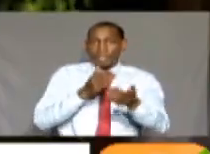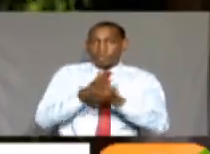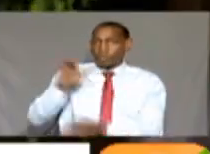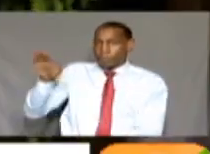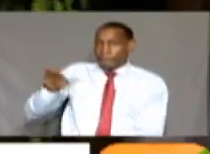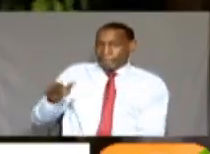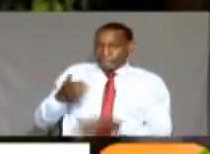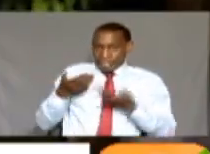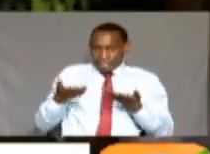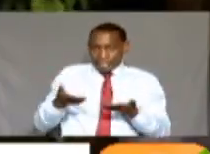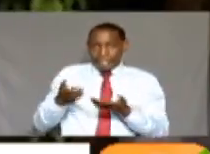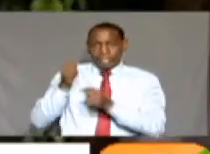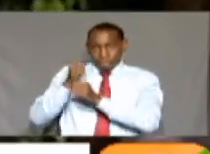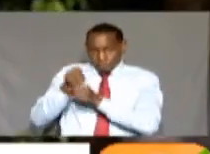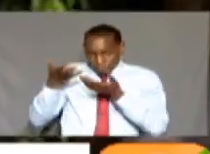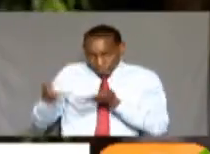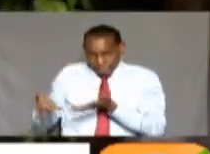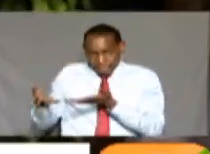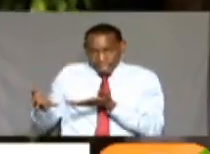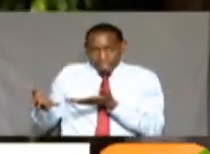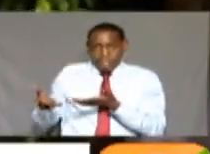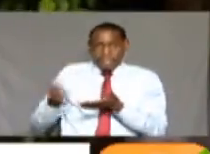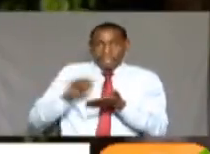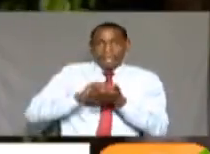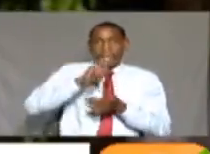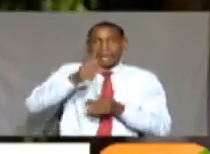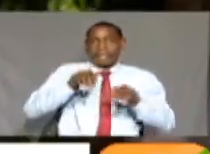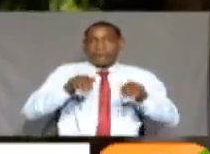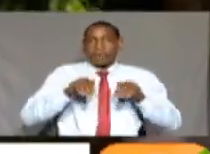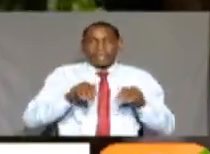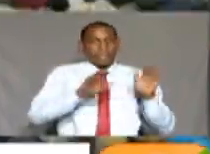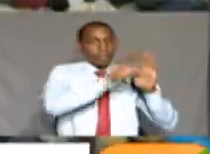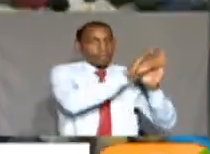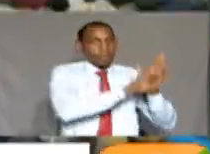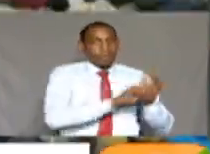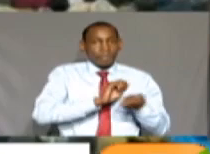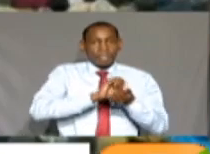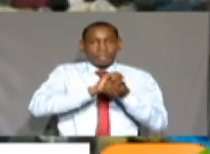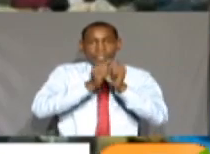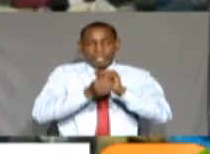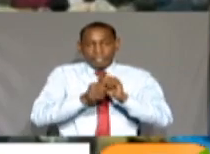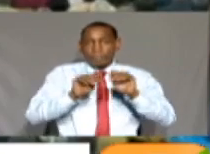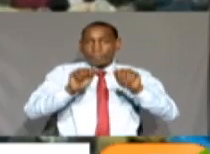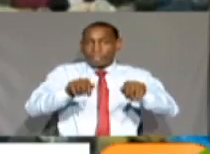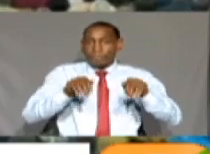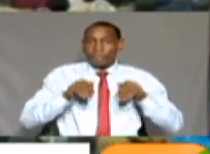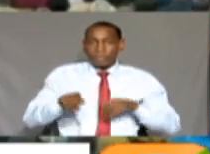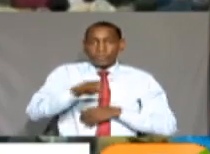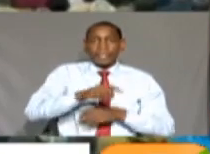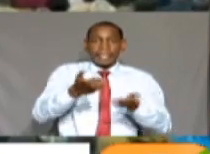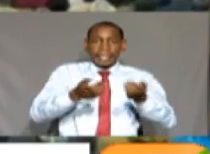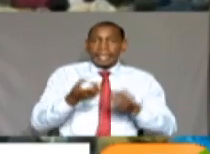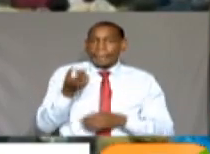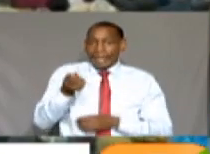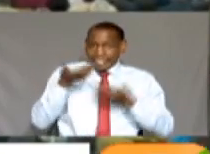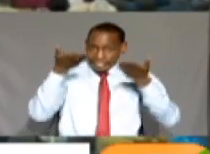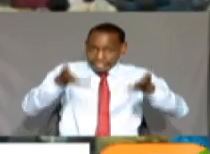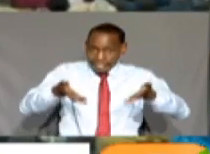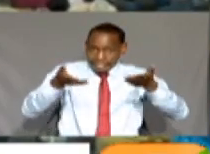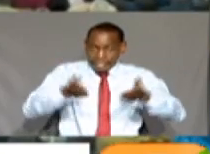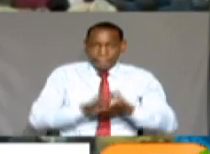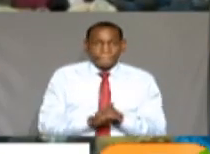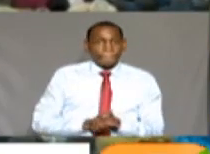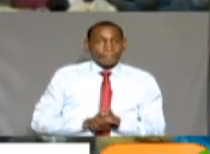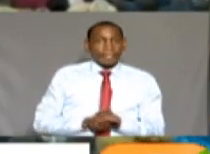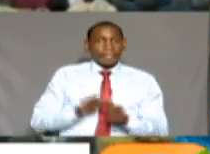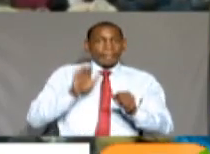bunge sasa ifanywe sasa. Okay. Ile inaweza kungojea referendum ingoje. Kwa sababu sisi tunahitaji pesa sasa hivi. Lakini